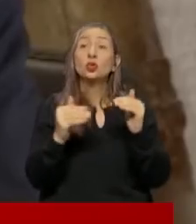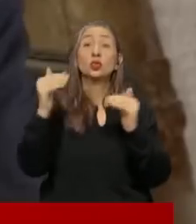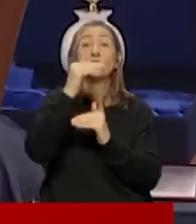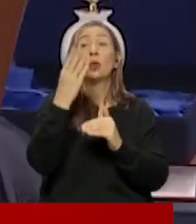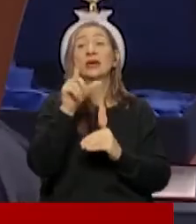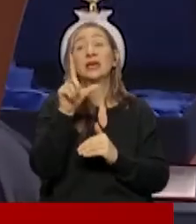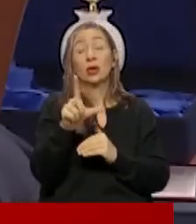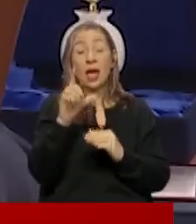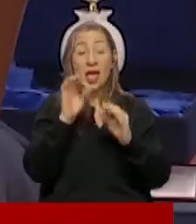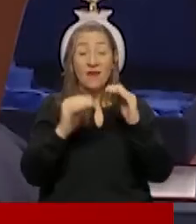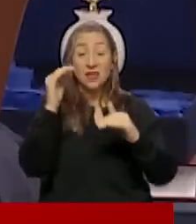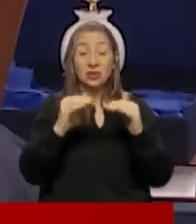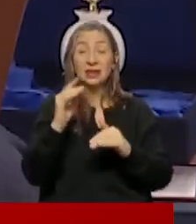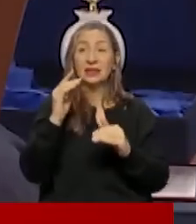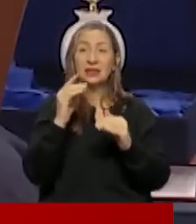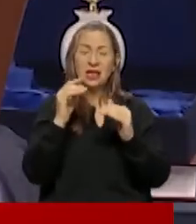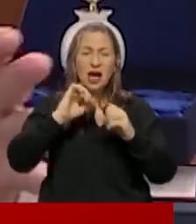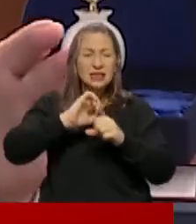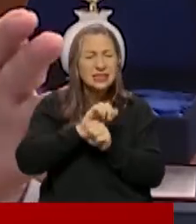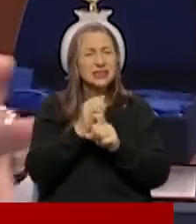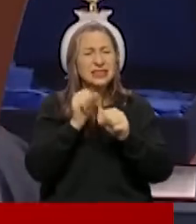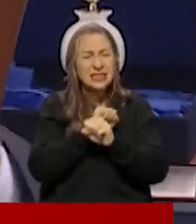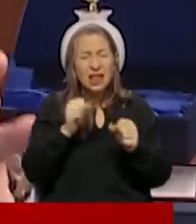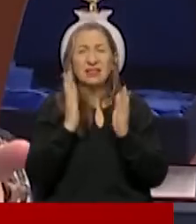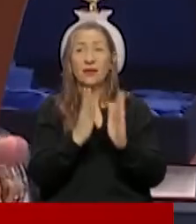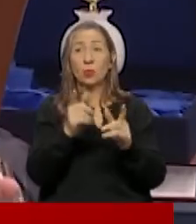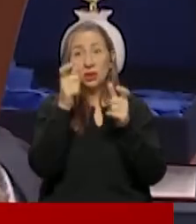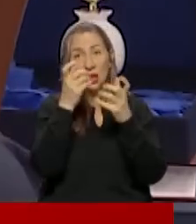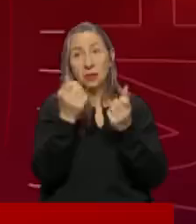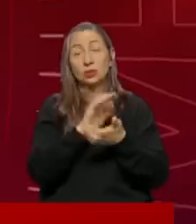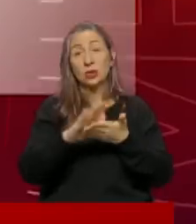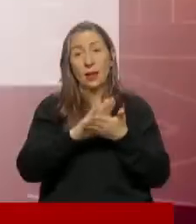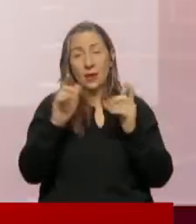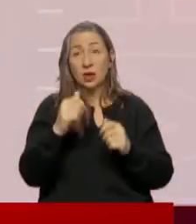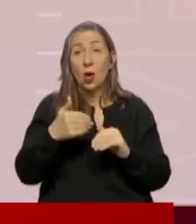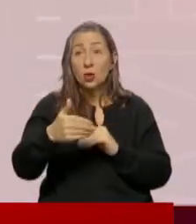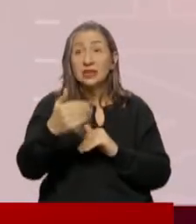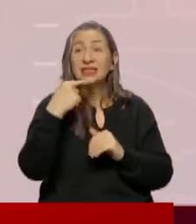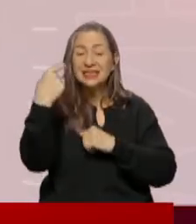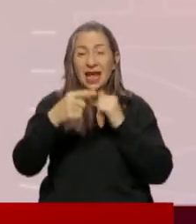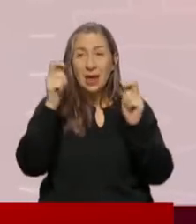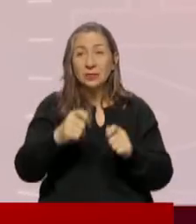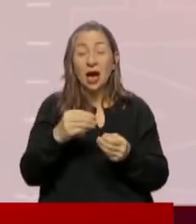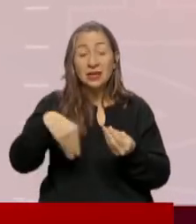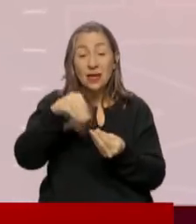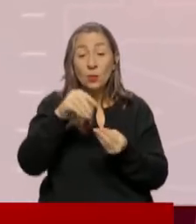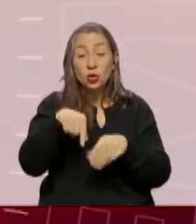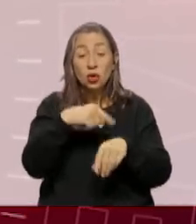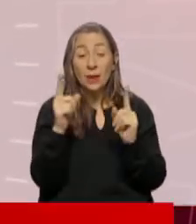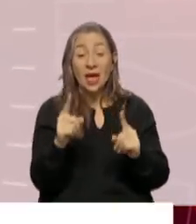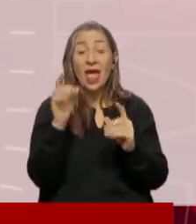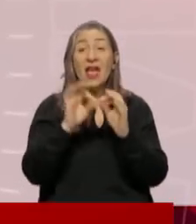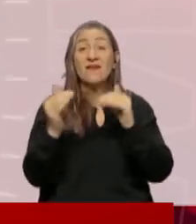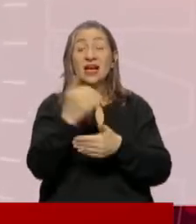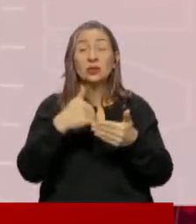çıkmak gerekiyor. Enflasyonun tahribatı devam ediyor. Dolayısıyla bunu dikkate alan bir düzenleme yapacağız. Önümüzdeki sene yapılacak olan artışa bu dönemki